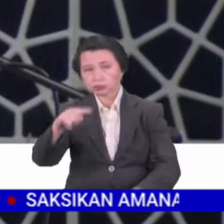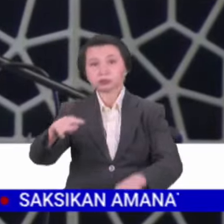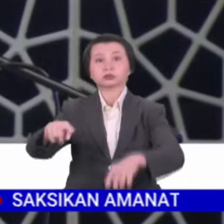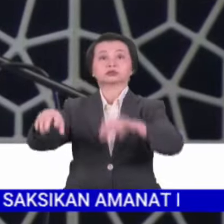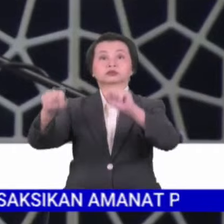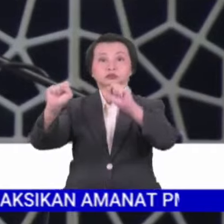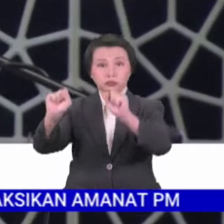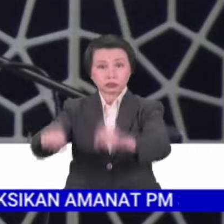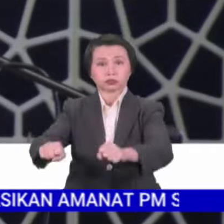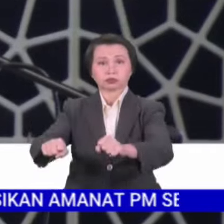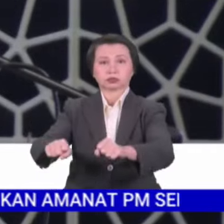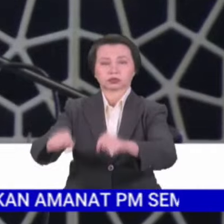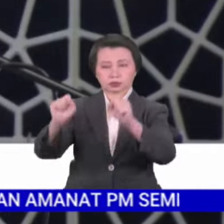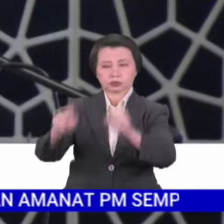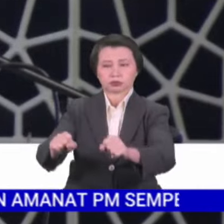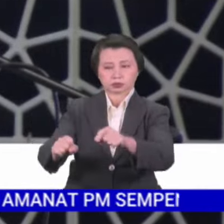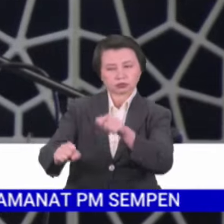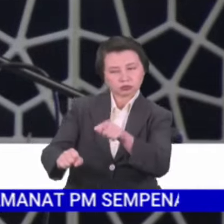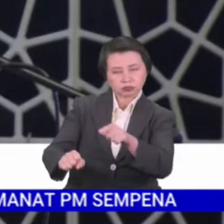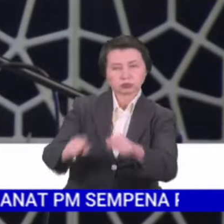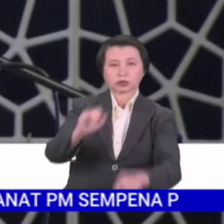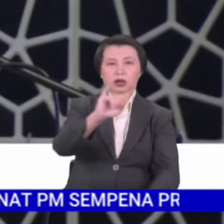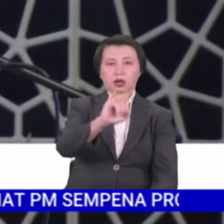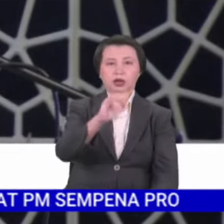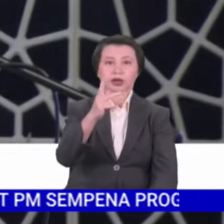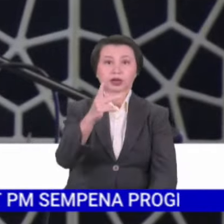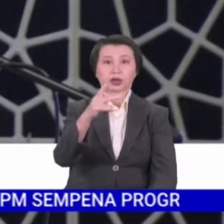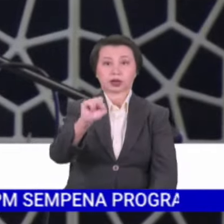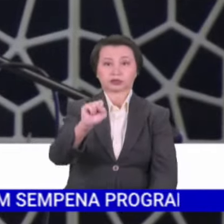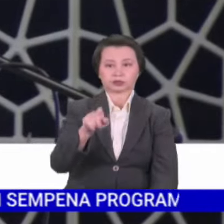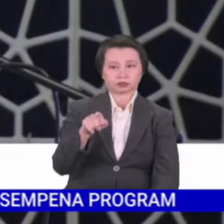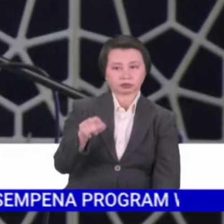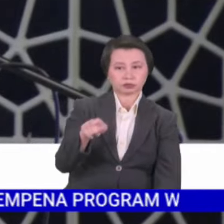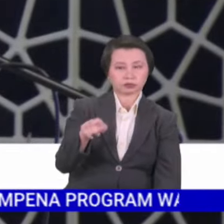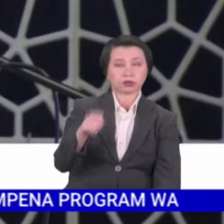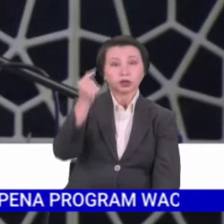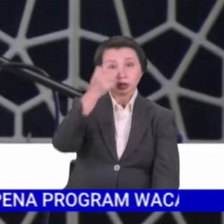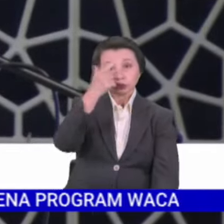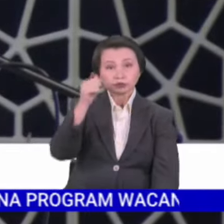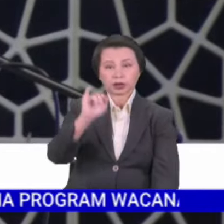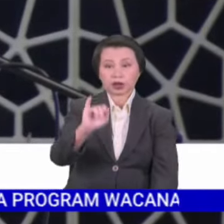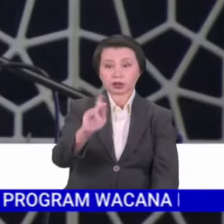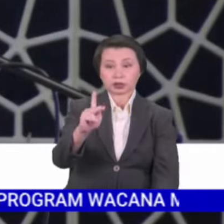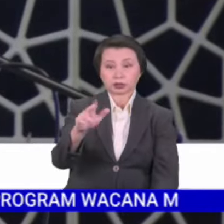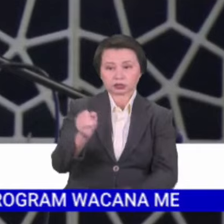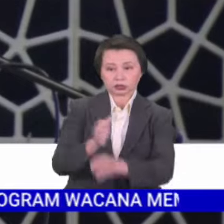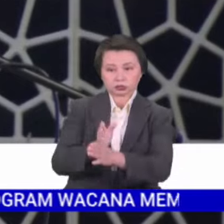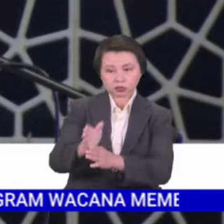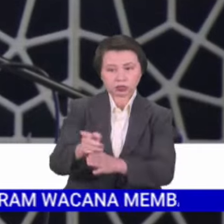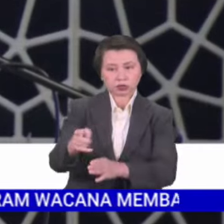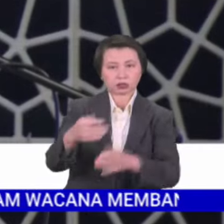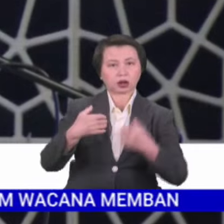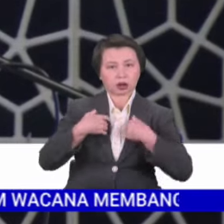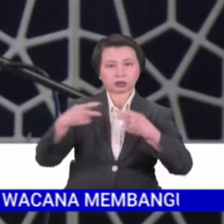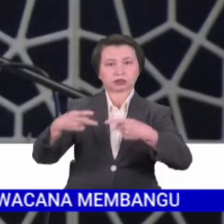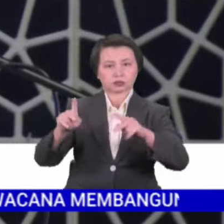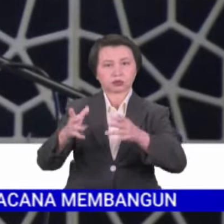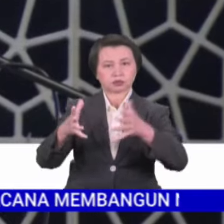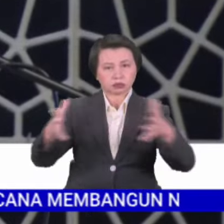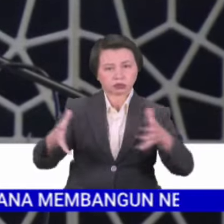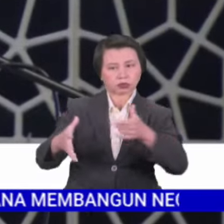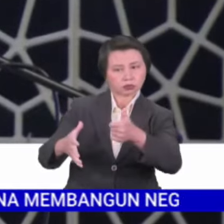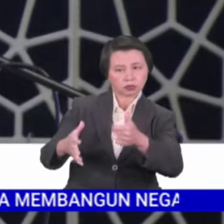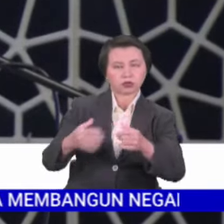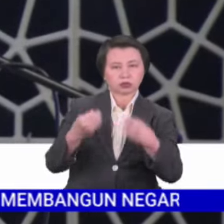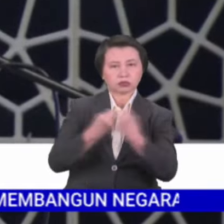mengupayakan IKS ini. Kerana bidang ini punya potensi besar dan